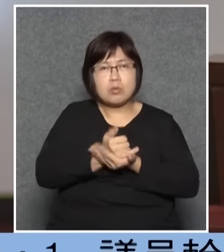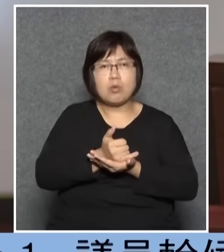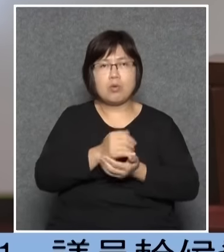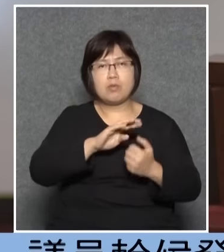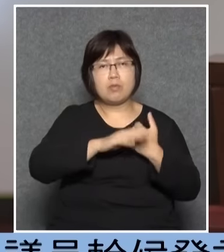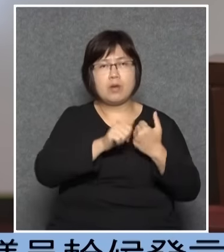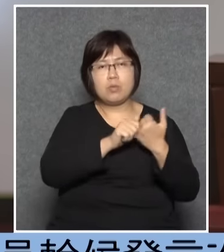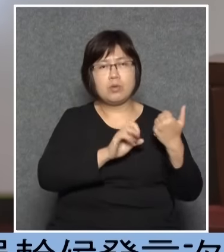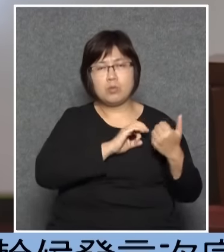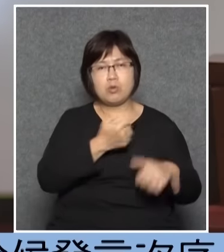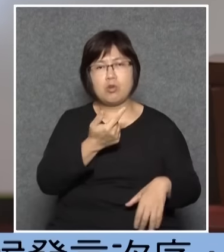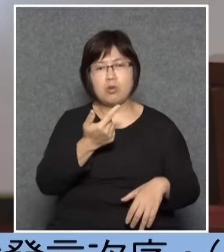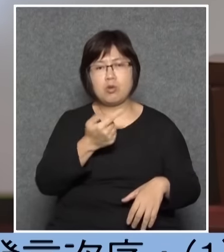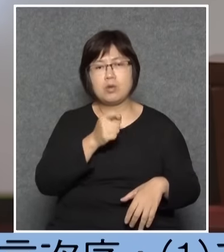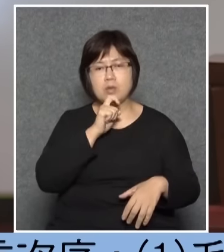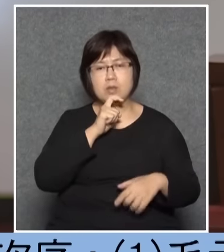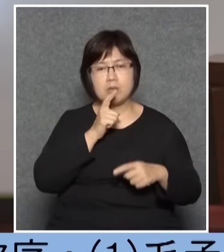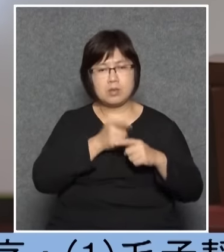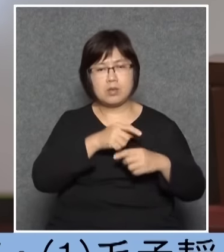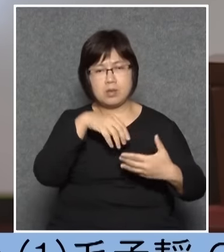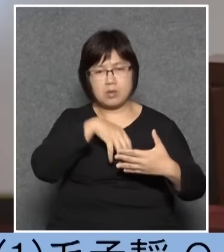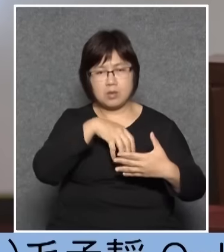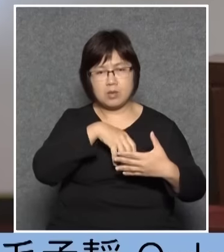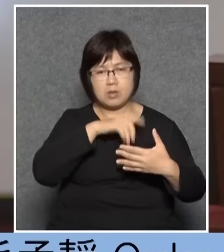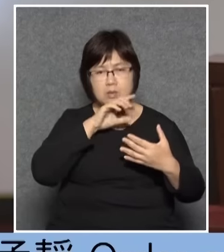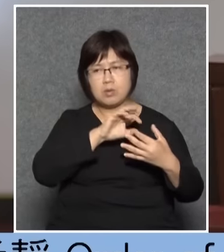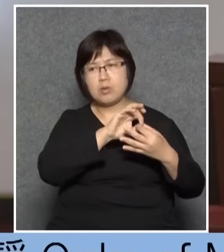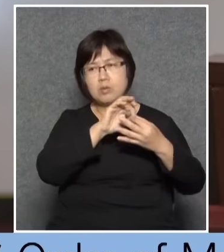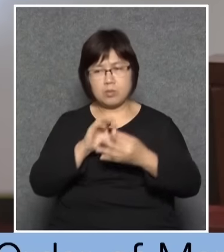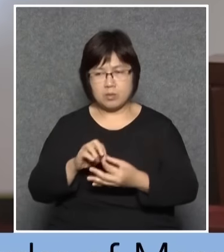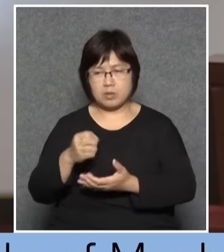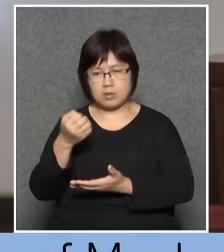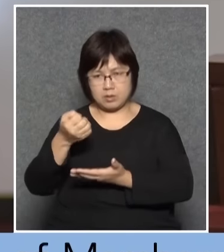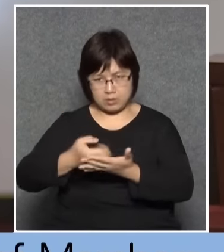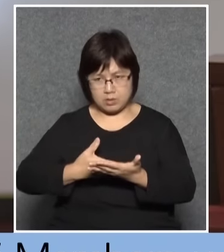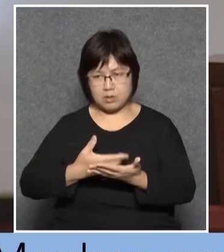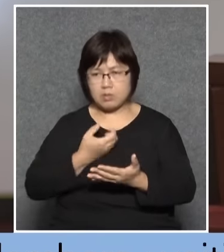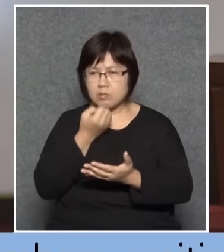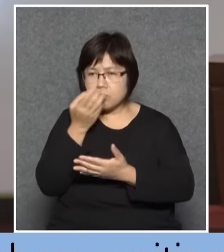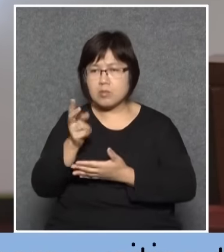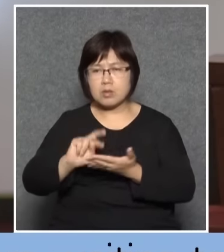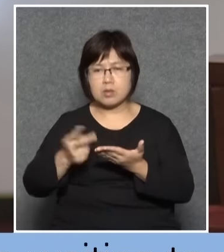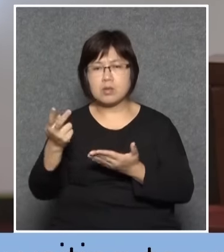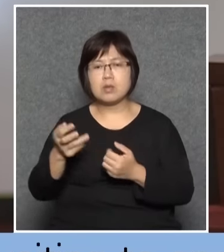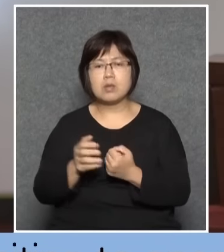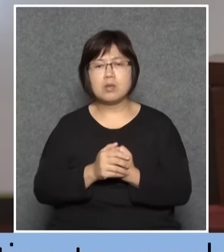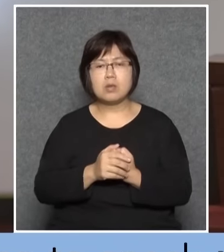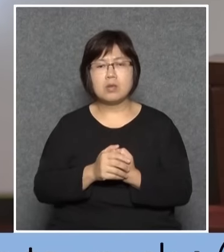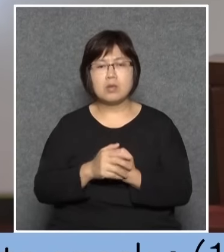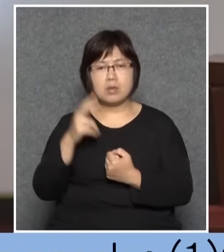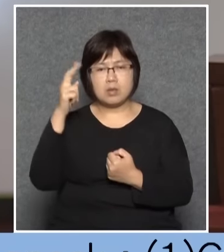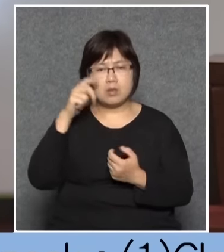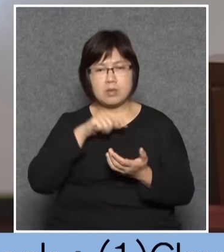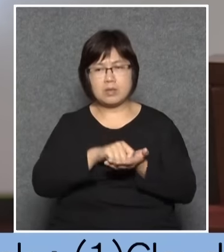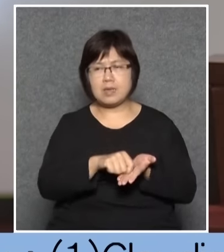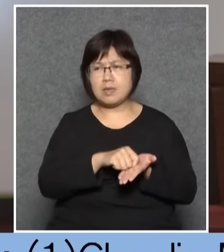候我都係除咗個實質內容啊，牽涉到一啲原則性嘅問題，我哋會提出修訂之外，好多時候都喺嗰個文